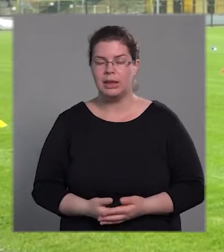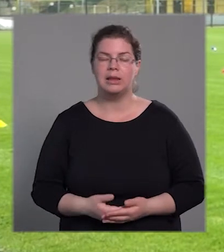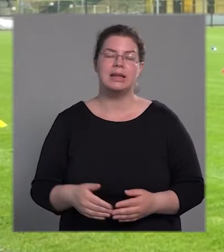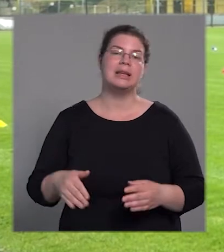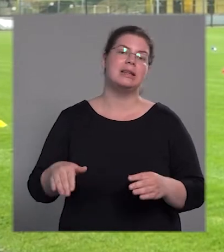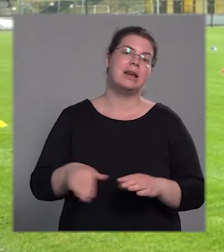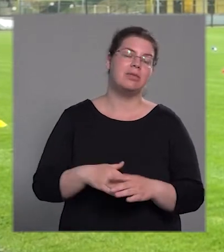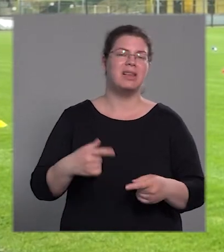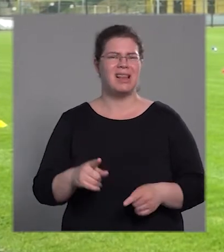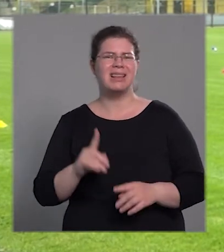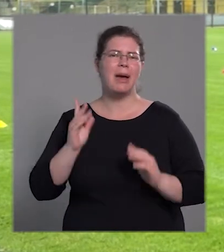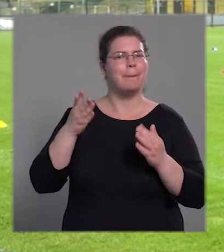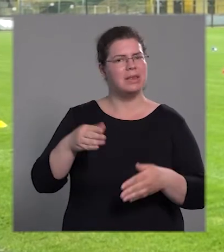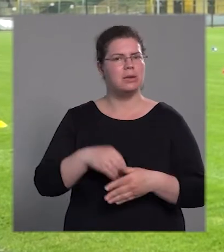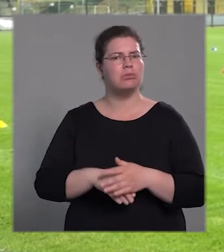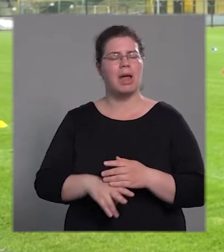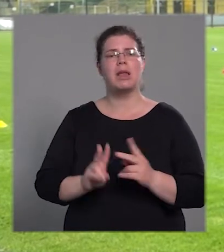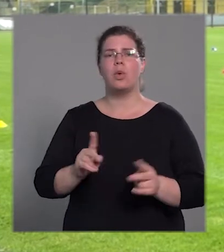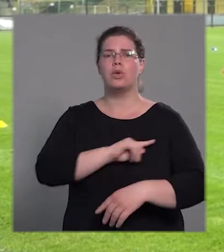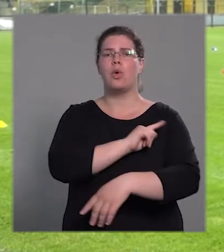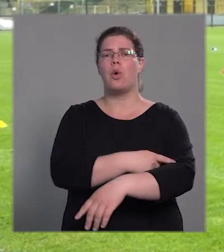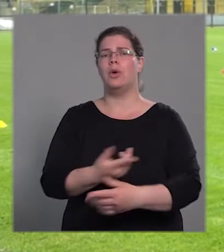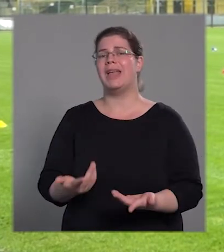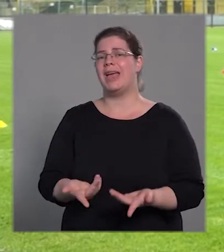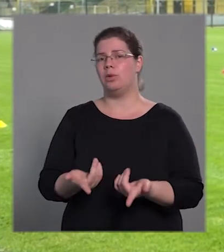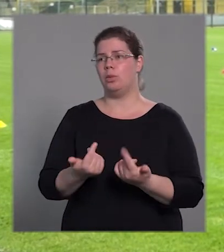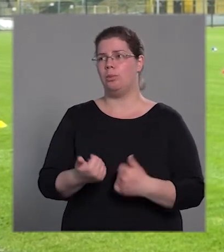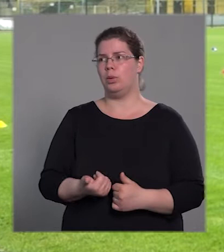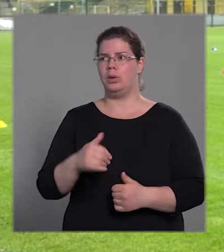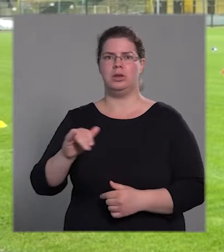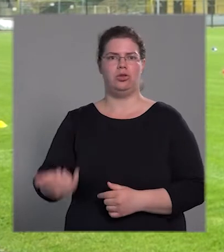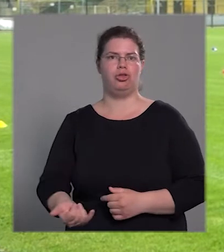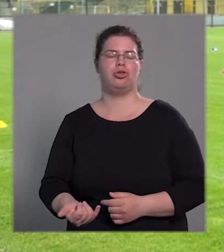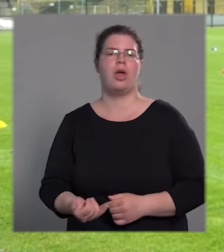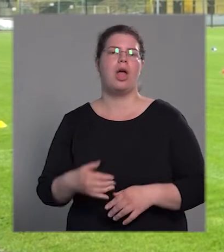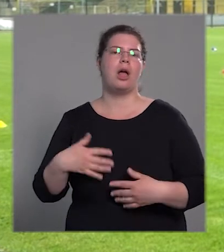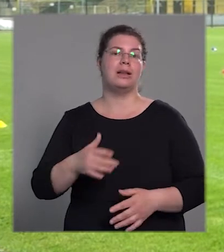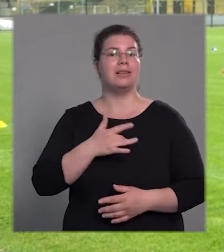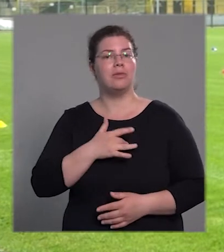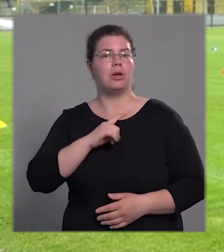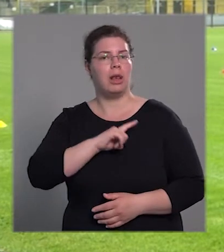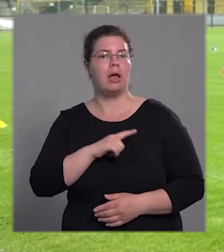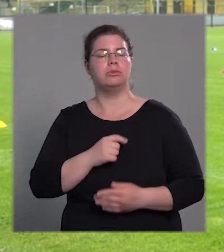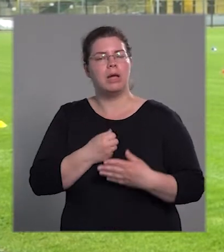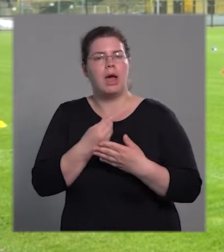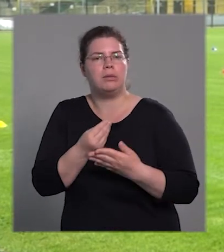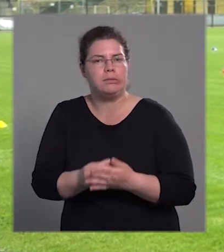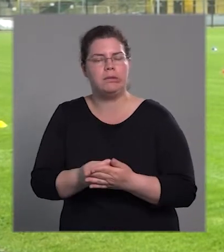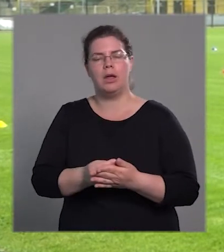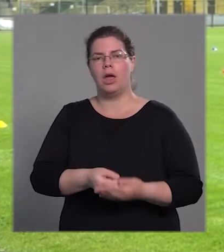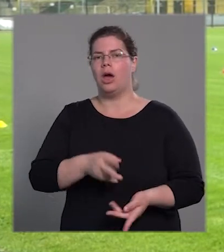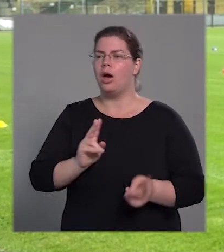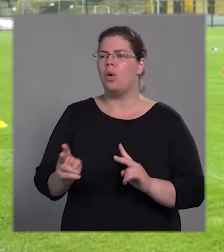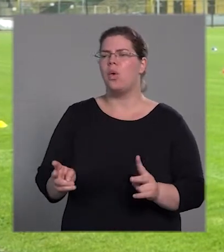Mi bízunk abba, hogy önerőből is akár, de a szívünket, lelkünket kitéve azért,